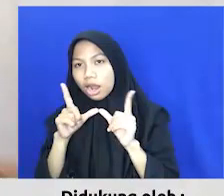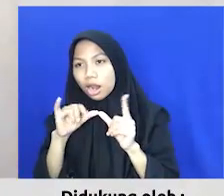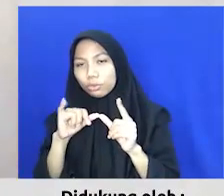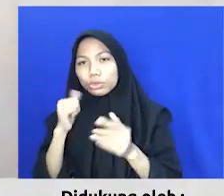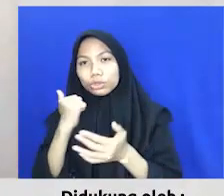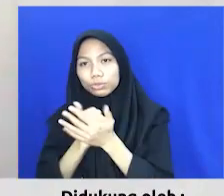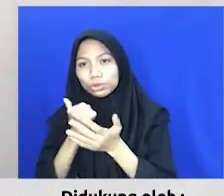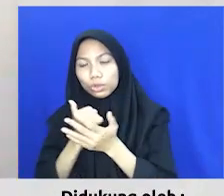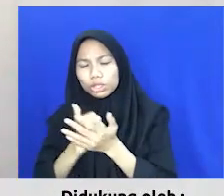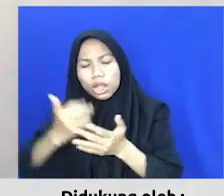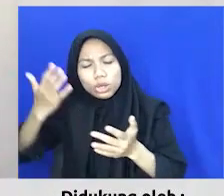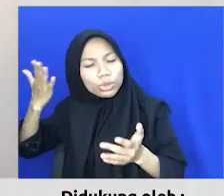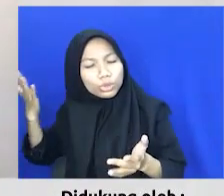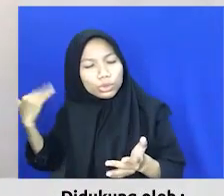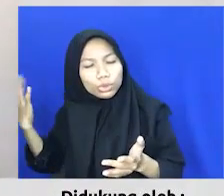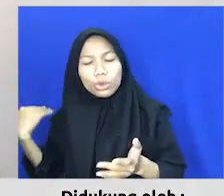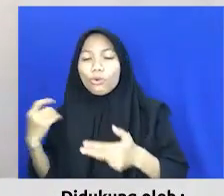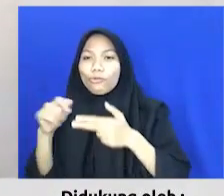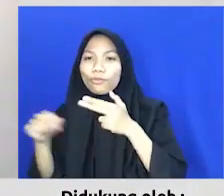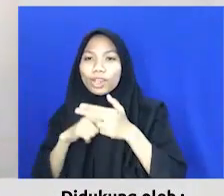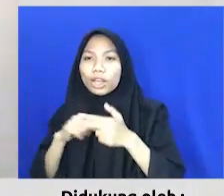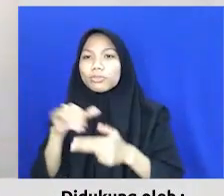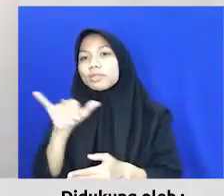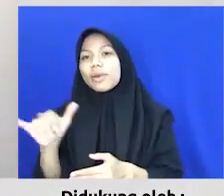apa, Pak, di luar Bapak?